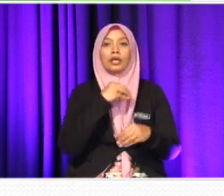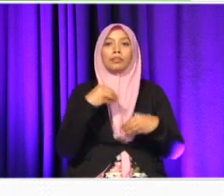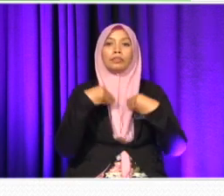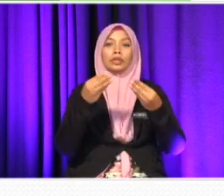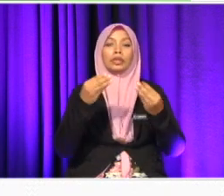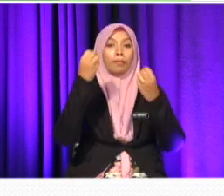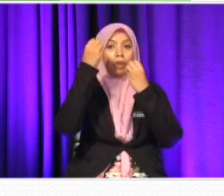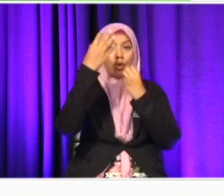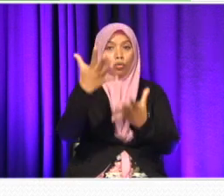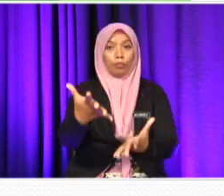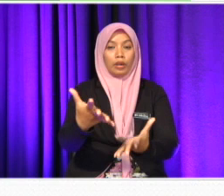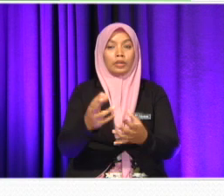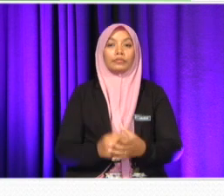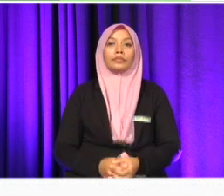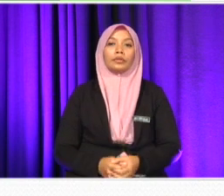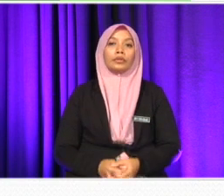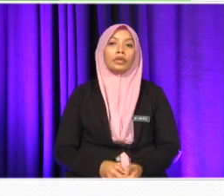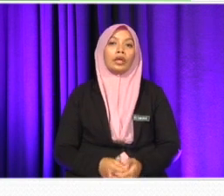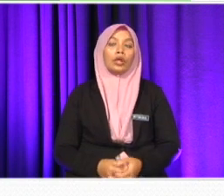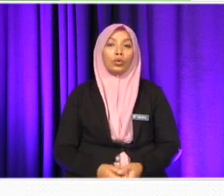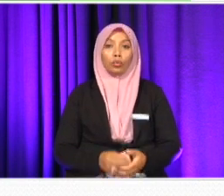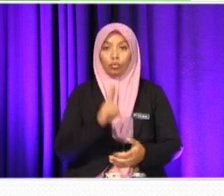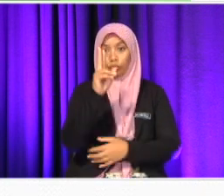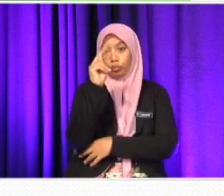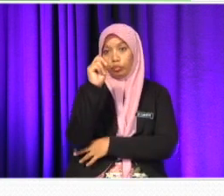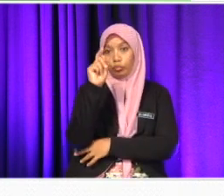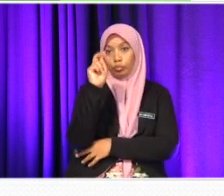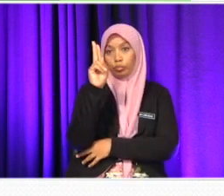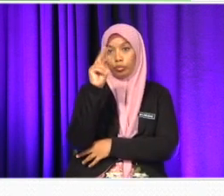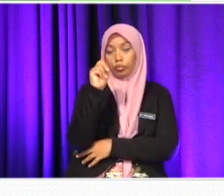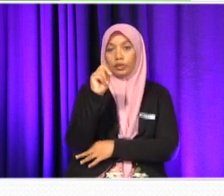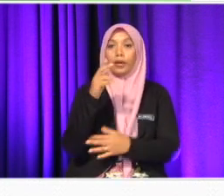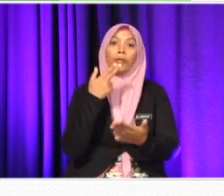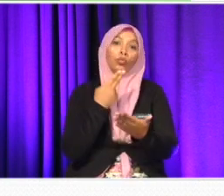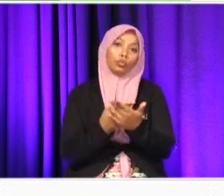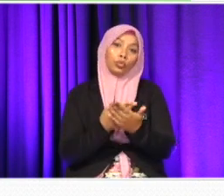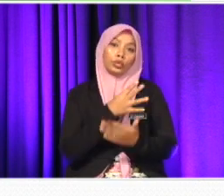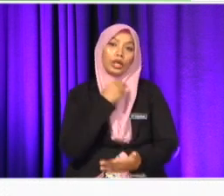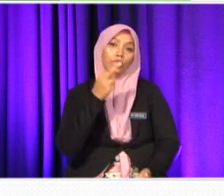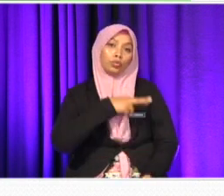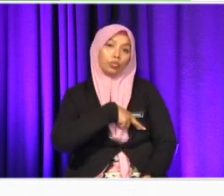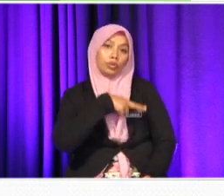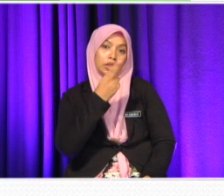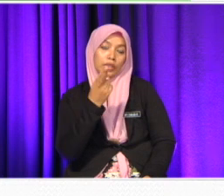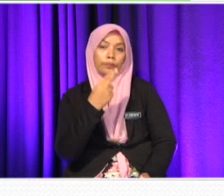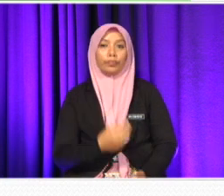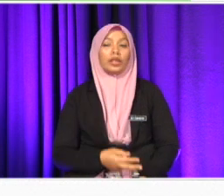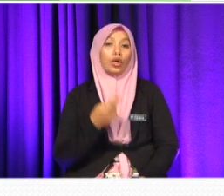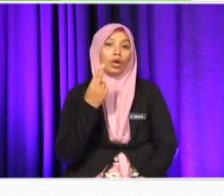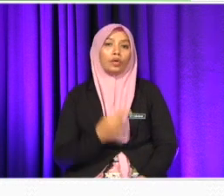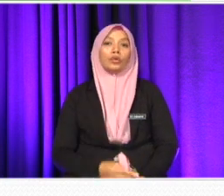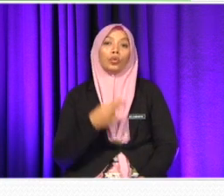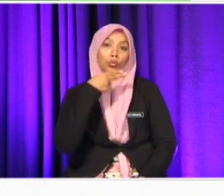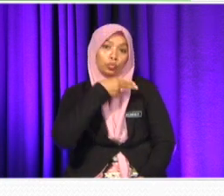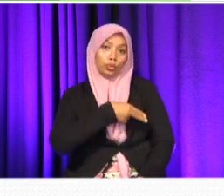tentang keuntungan atau kerugian sama ada untung kasa maupun untung bersih atau merugi kasa